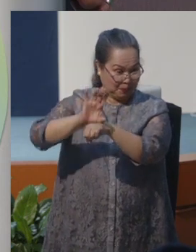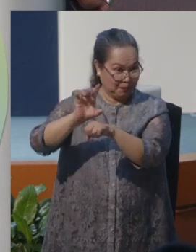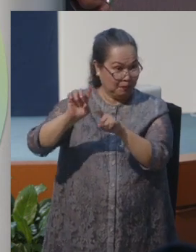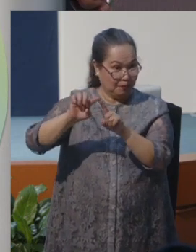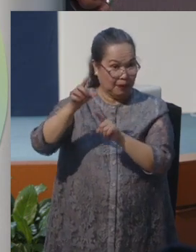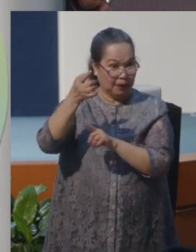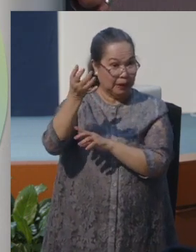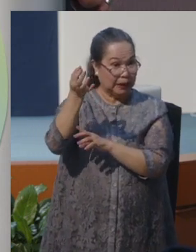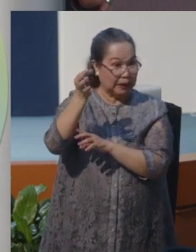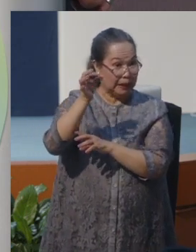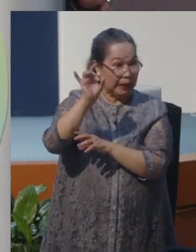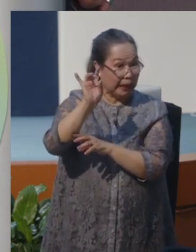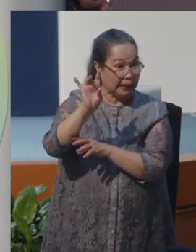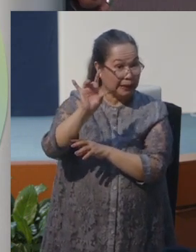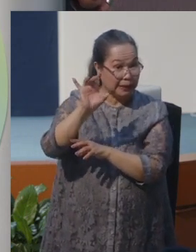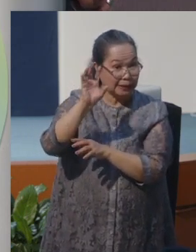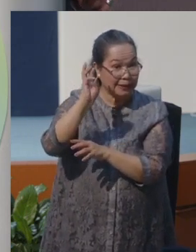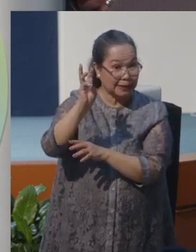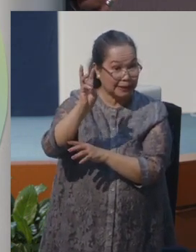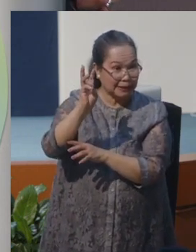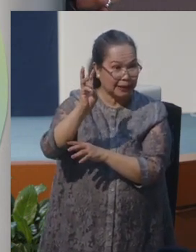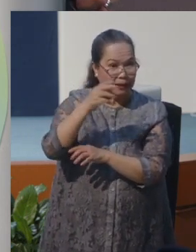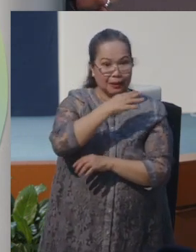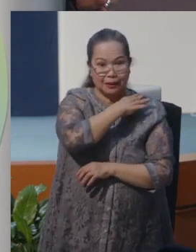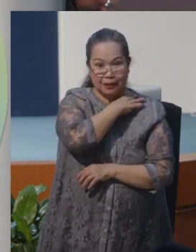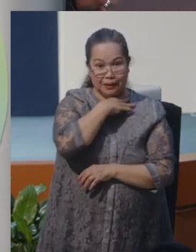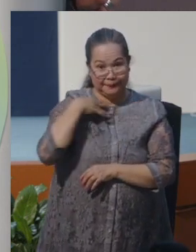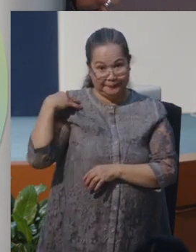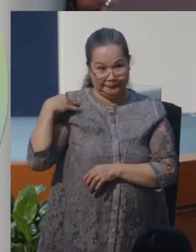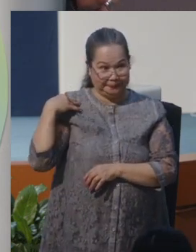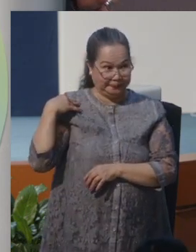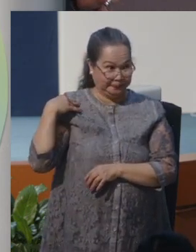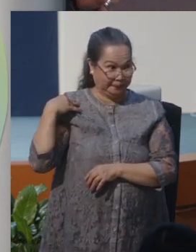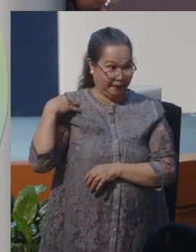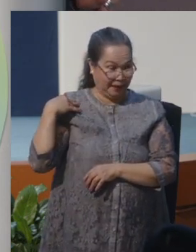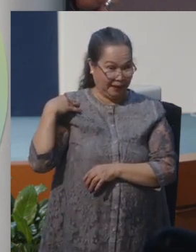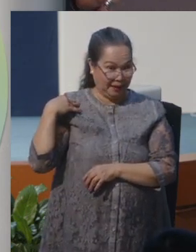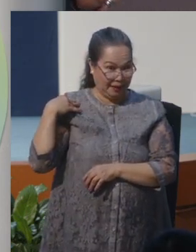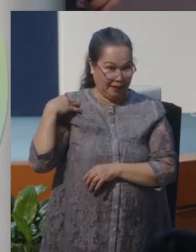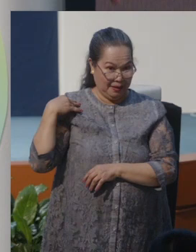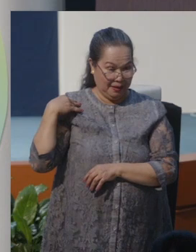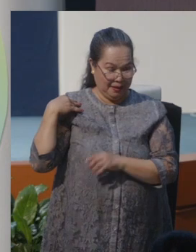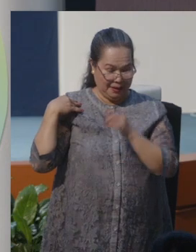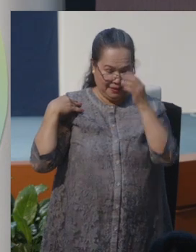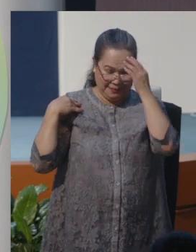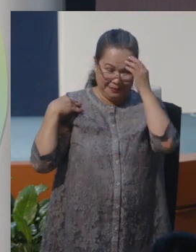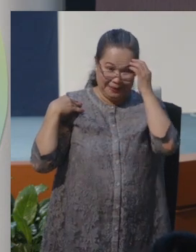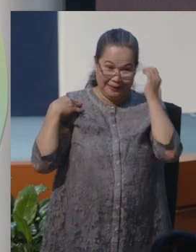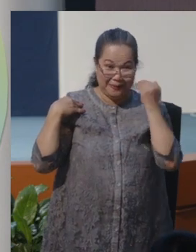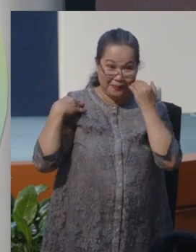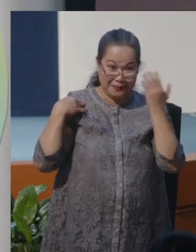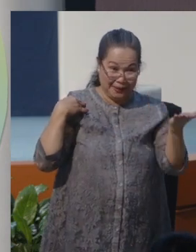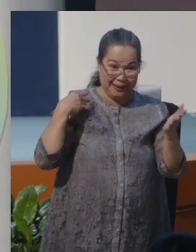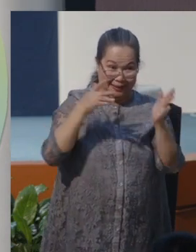AD 60, siya ay pinugutan ng ulo bilang isang martir ng ating